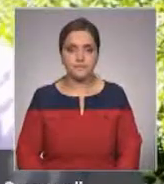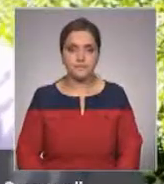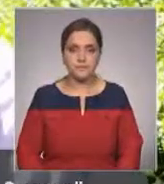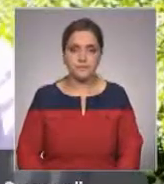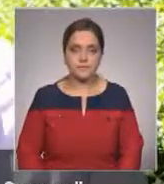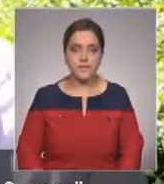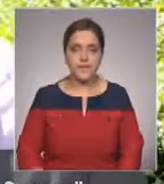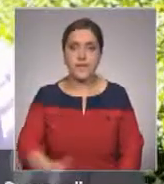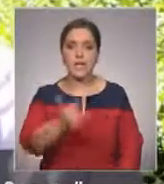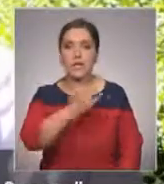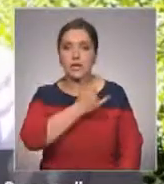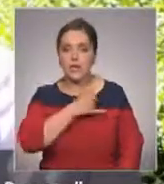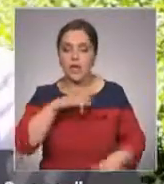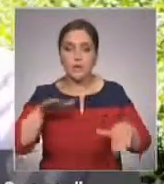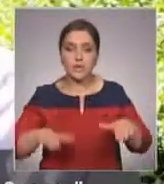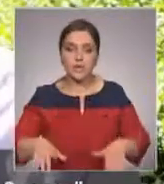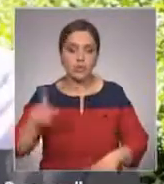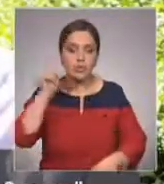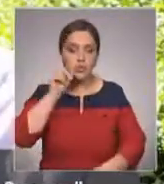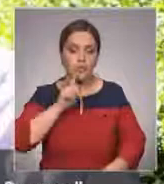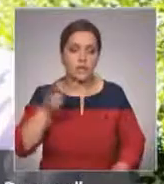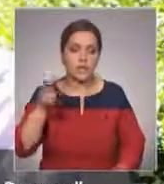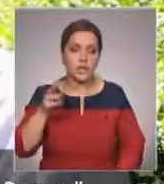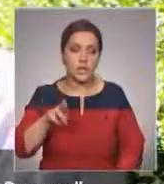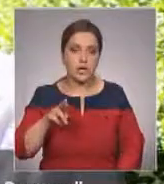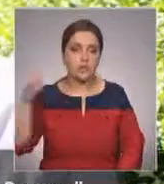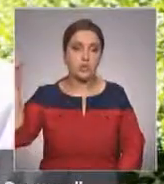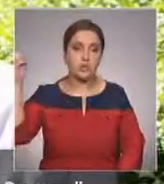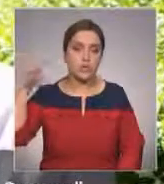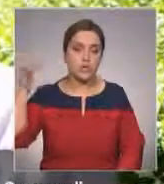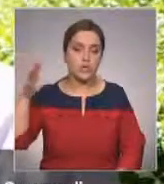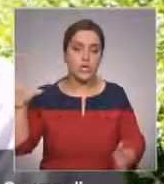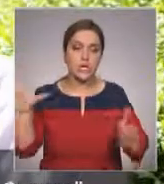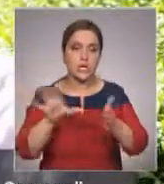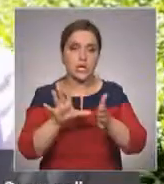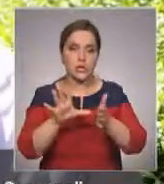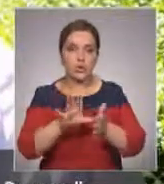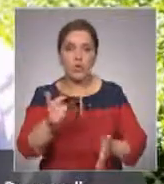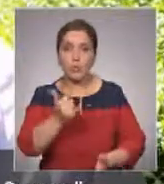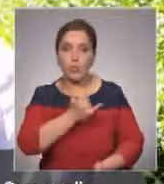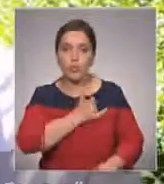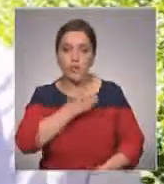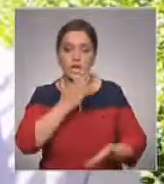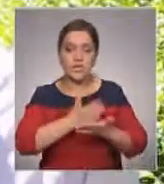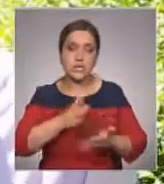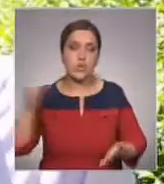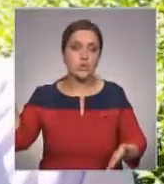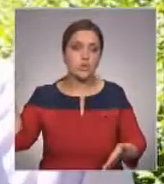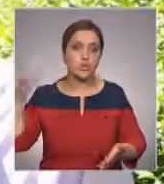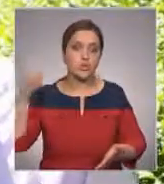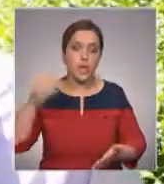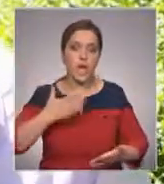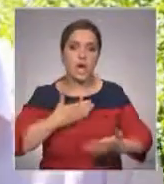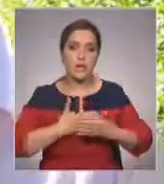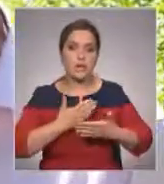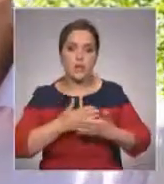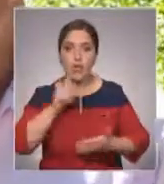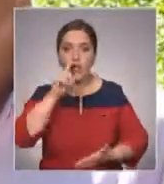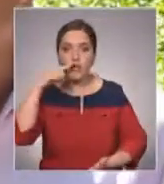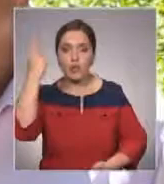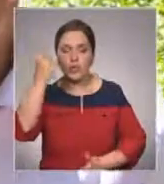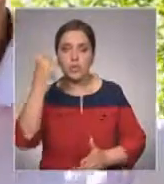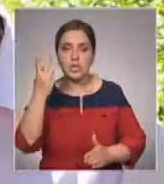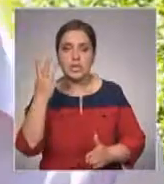очень удобен для солнечных электростанций. У нас солнечная активность, если год 365 дней,